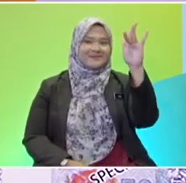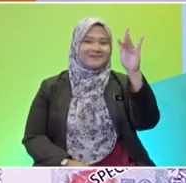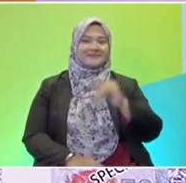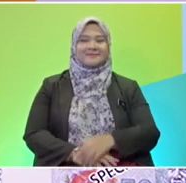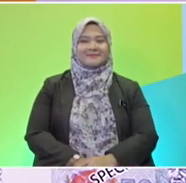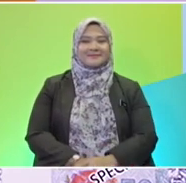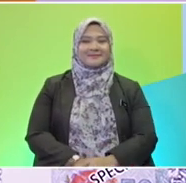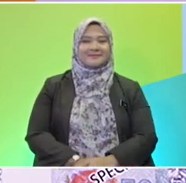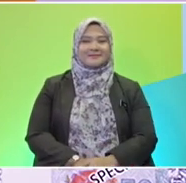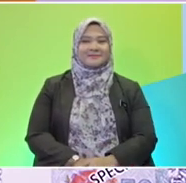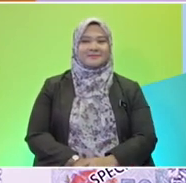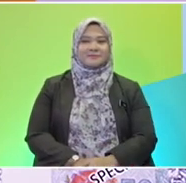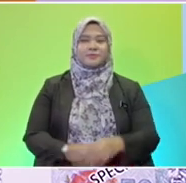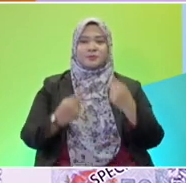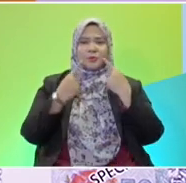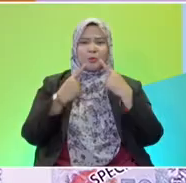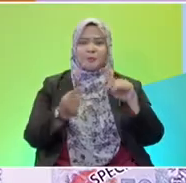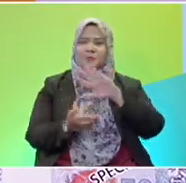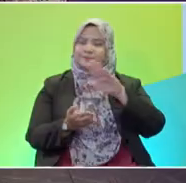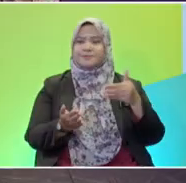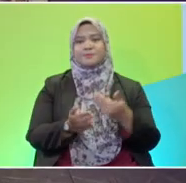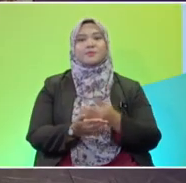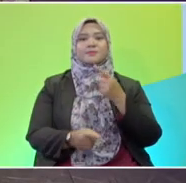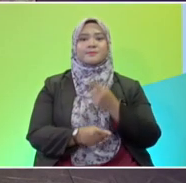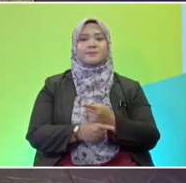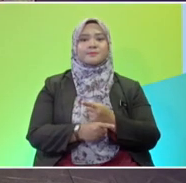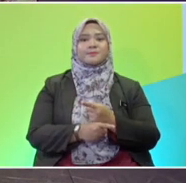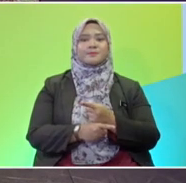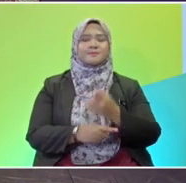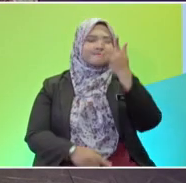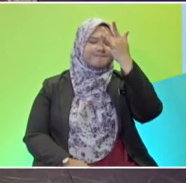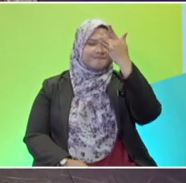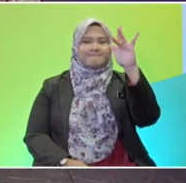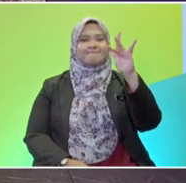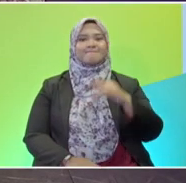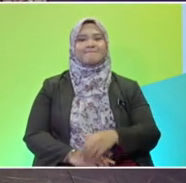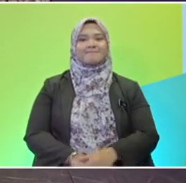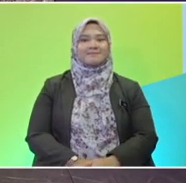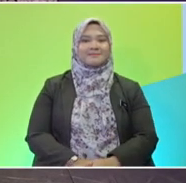Wow betul semuanya betul tiga-tiganya betul